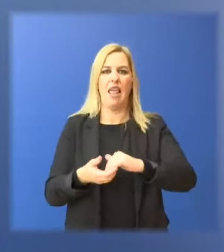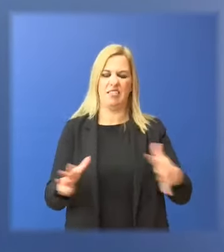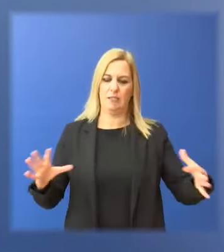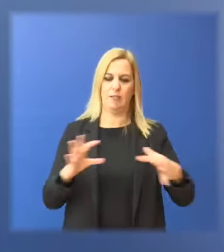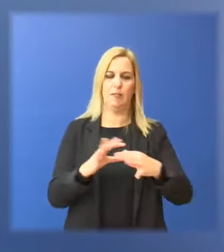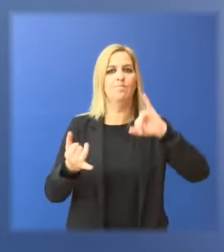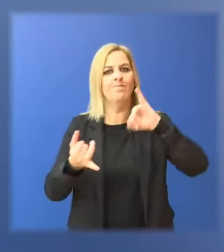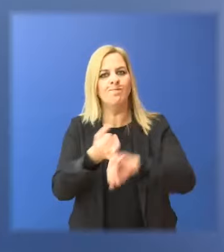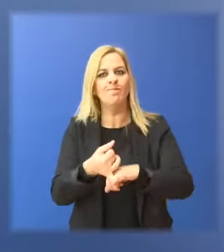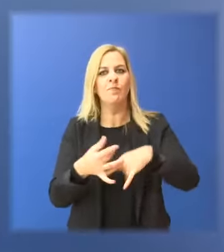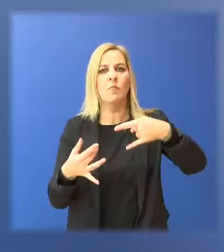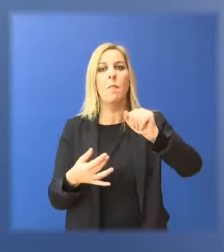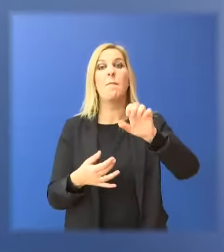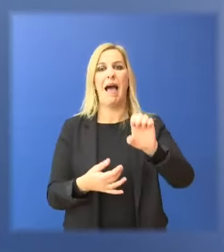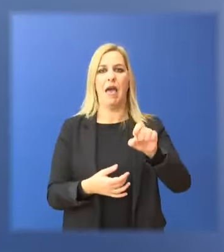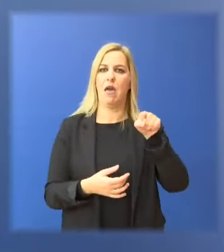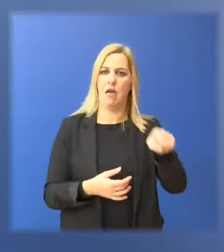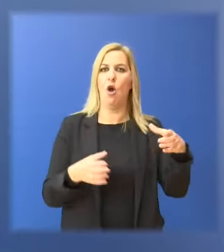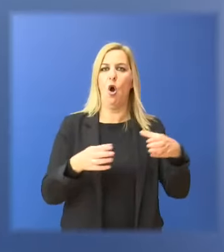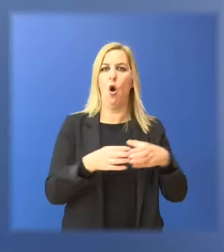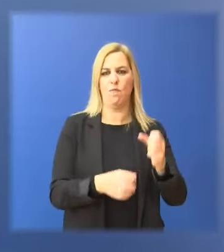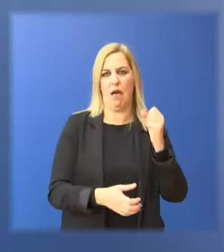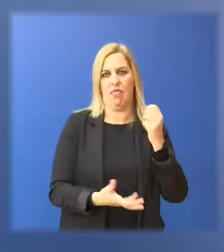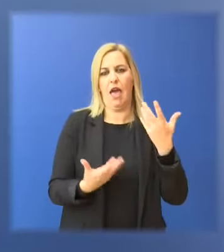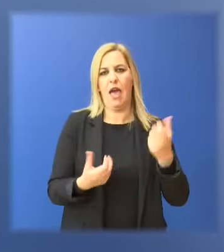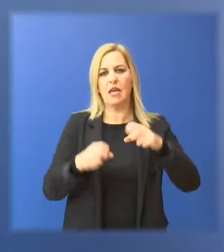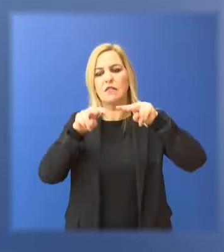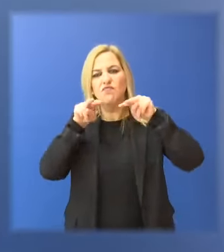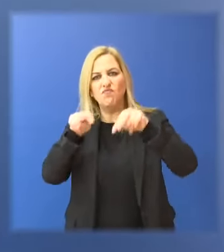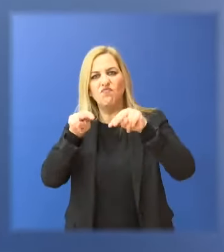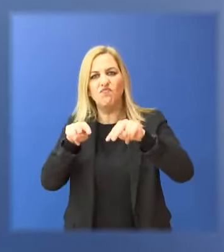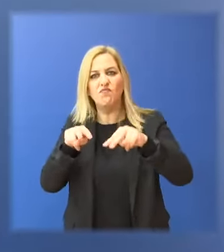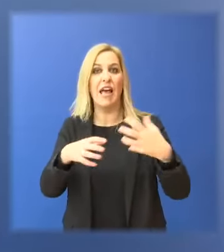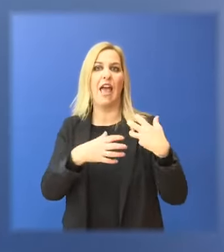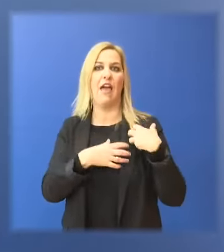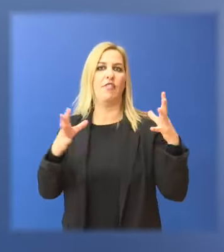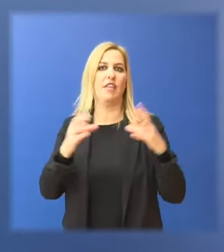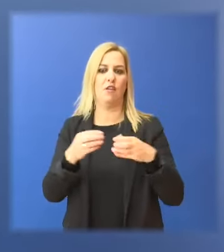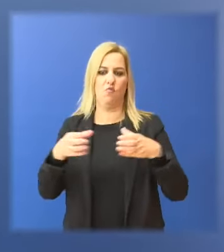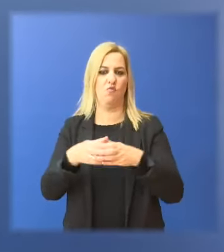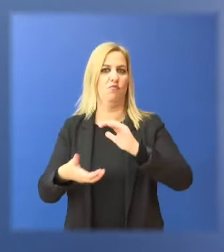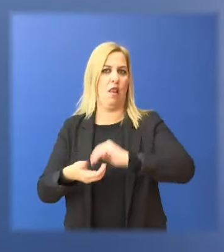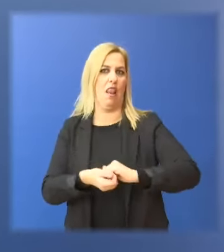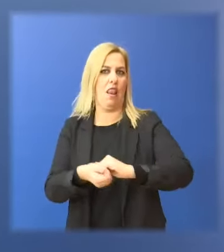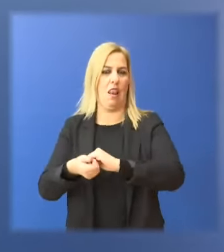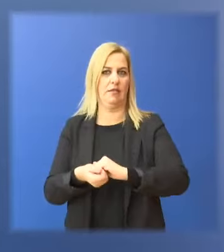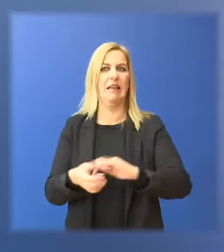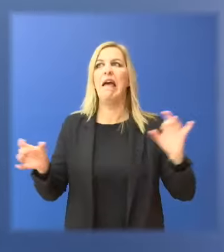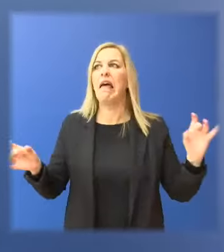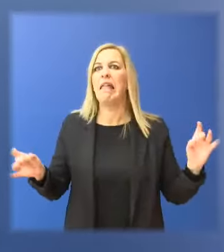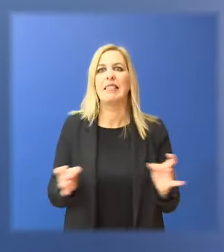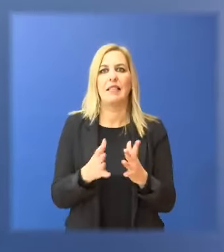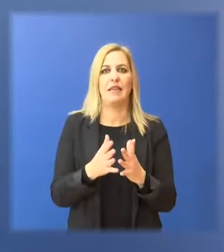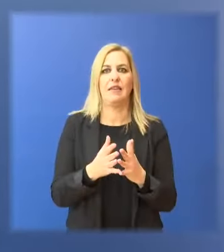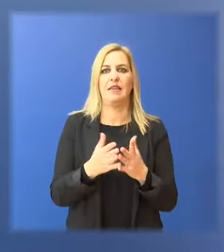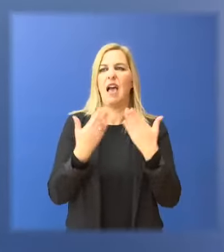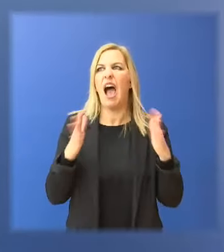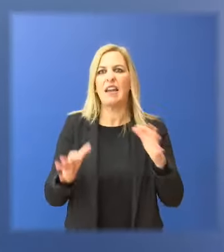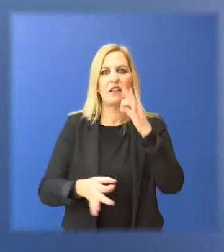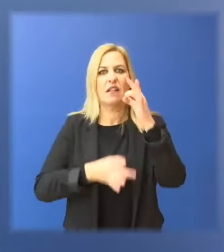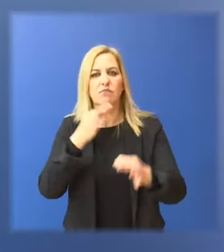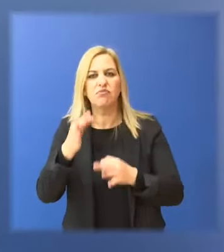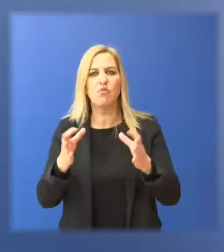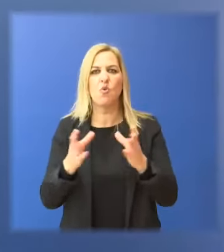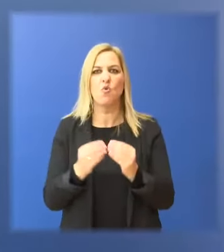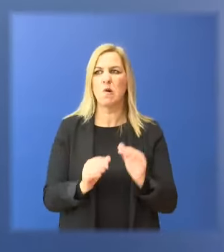Η ΠΑΕ αναλαμβάνει την εποπτεία και την ευθύνη για τη λέσχη. Προβλέπονται ποινικές κυρώσεις για δημόσιες δηλώσεις ή δημοσιεύσεις που